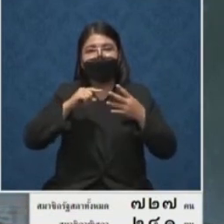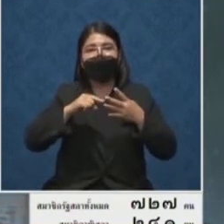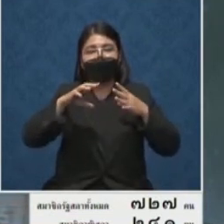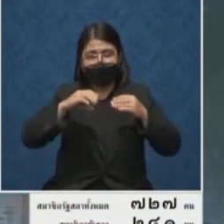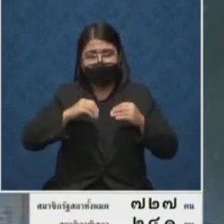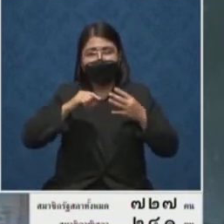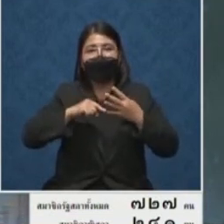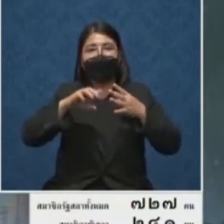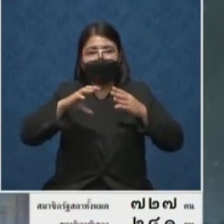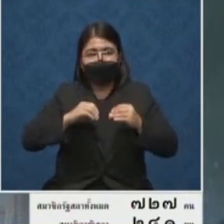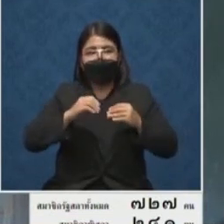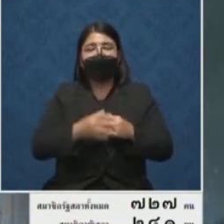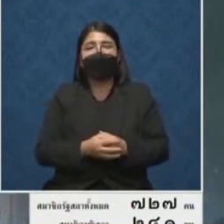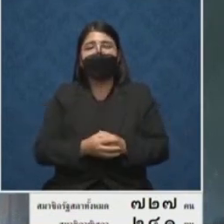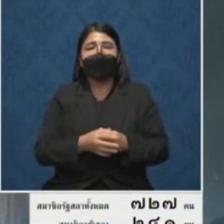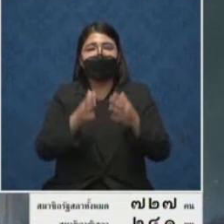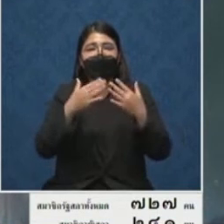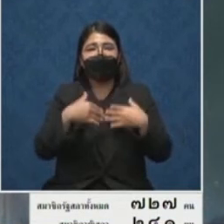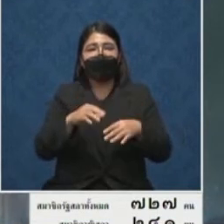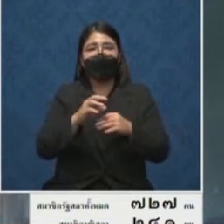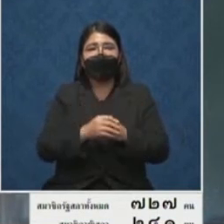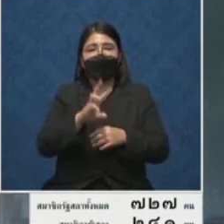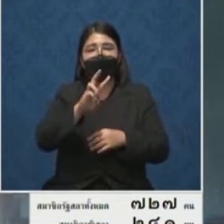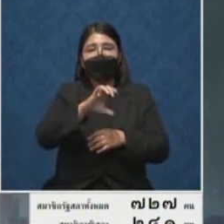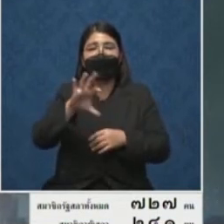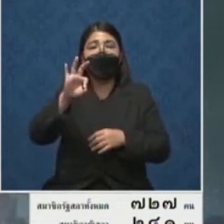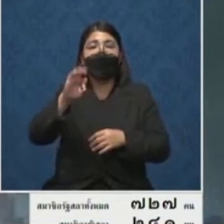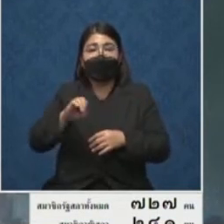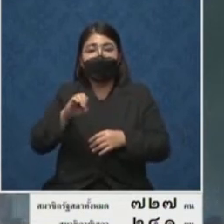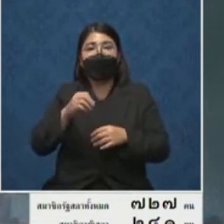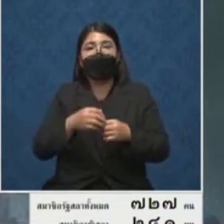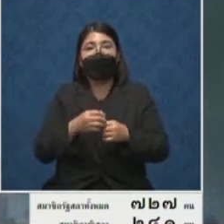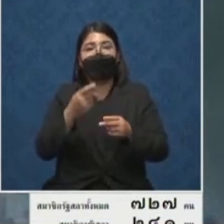1รับหลักการ2รับหลักการ3รับหลักการ4รับหลักการค่ะ